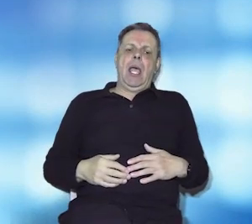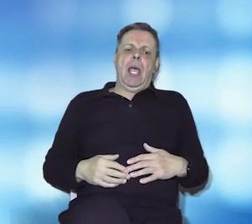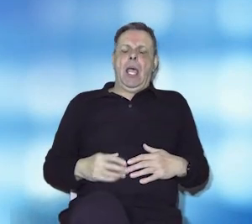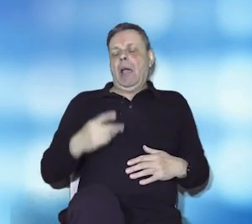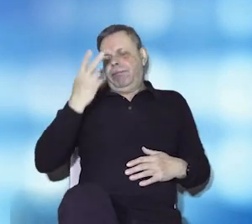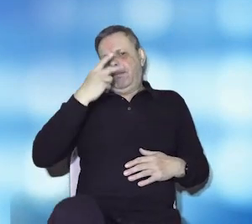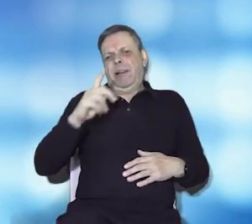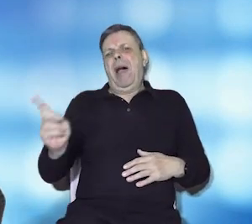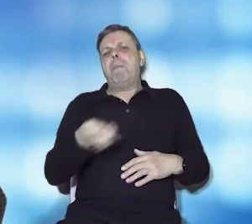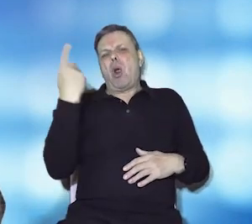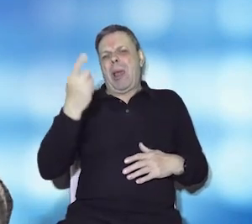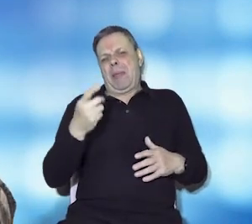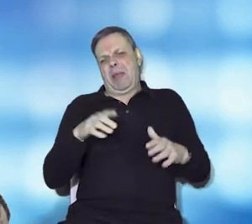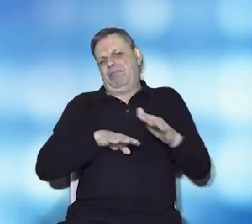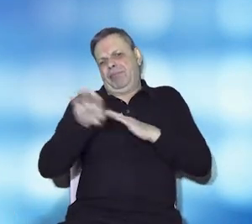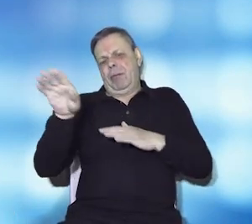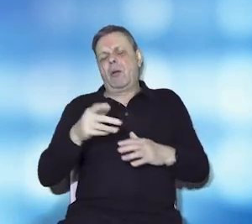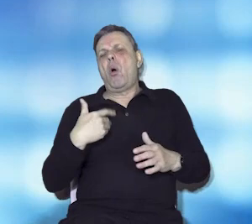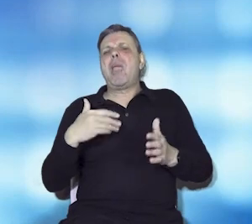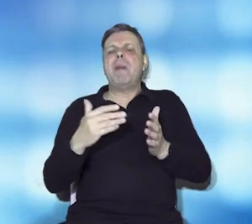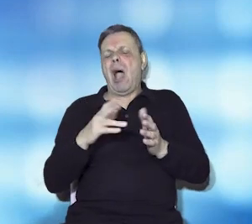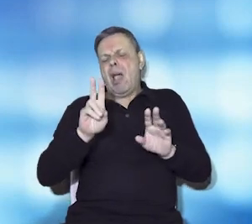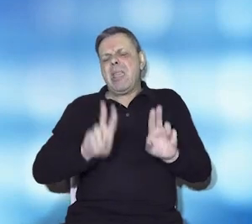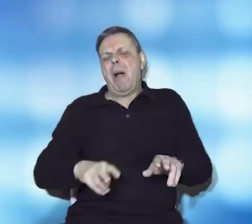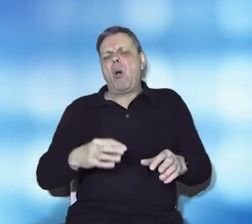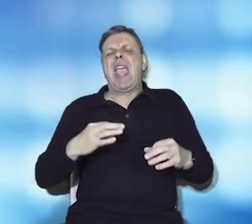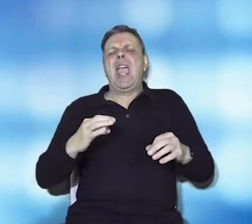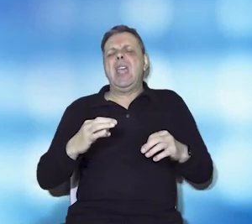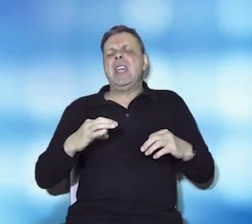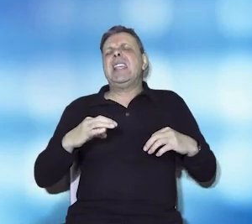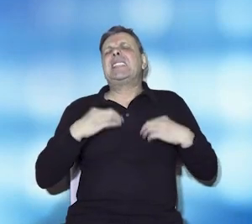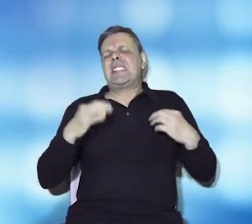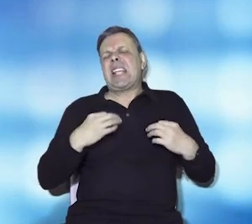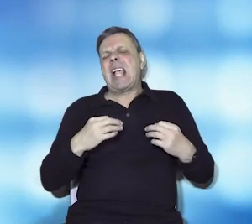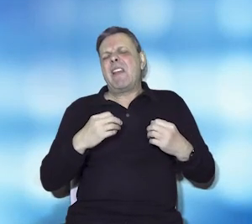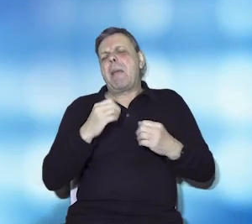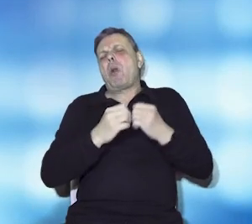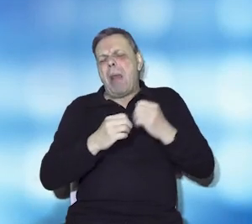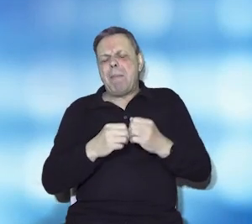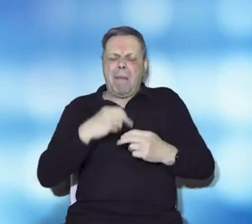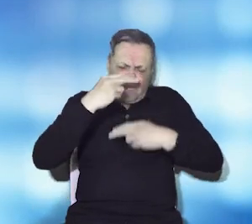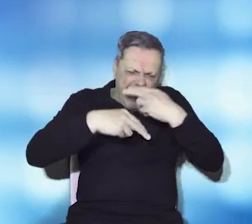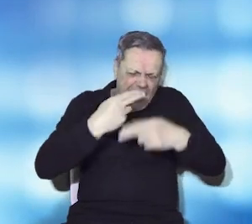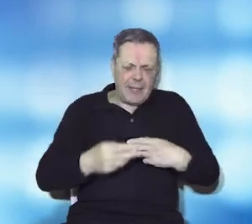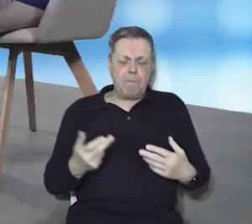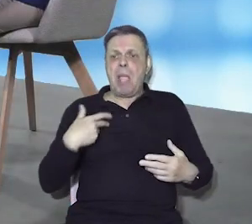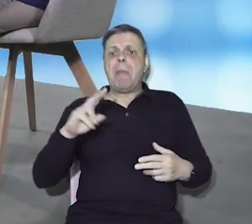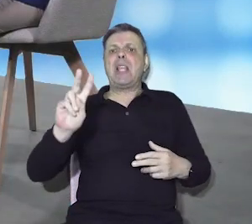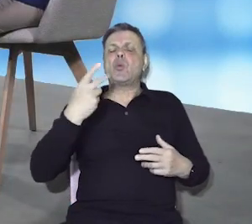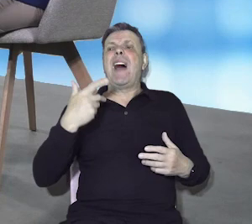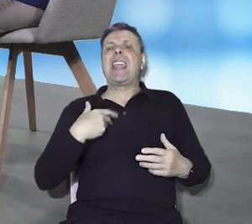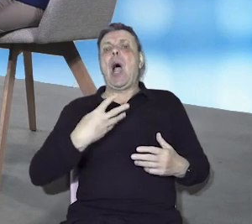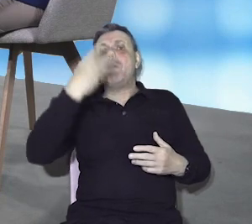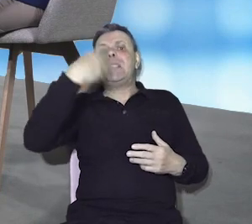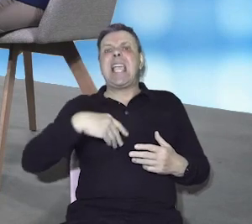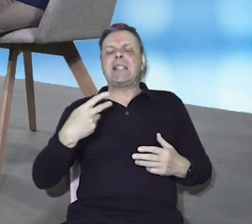koji je imao potrebu određenog zdravstvenih pretraga i tako dalje. I sad su me zvali kao konzilijarnog psihijatra da s